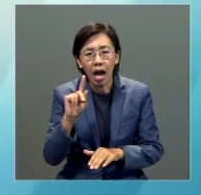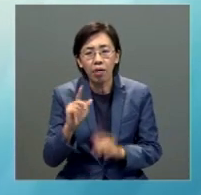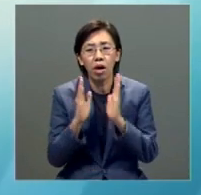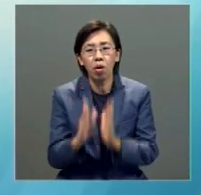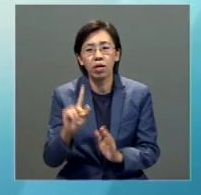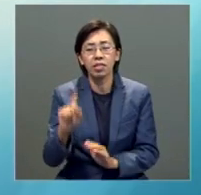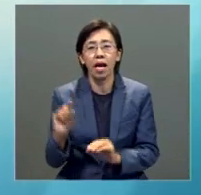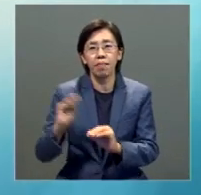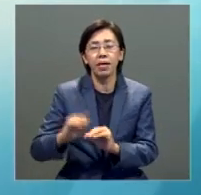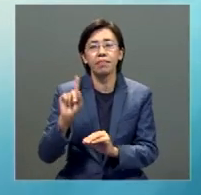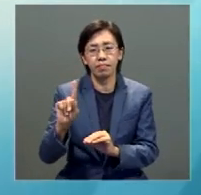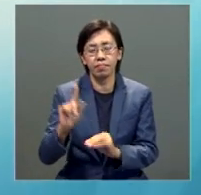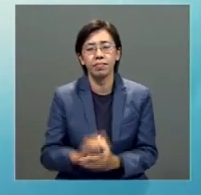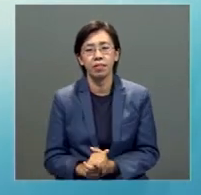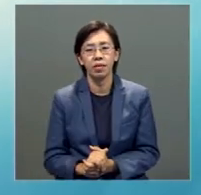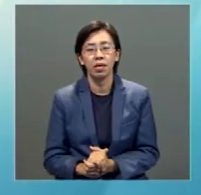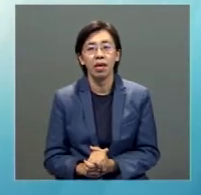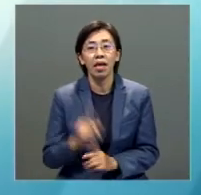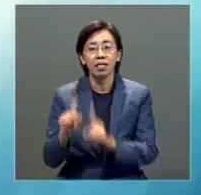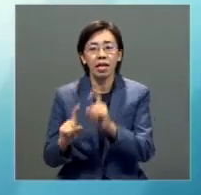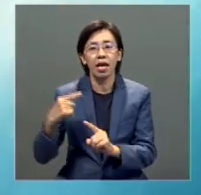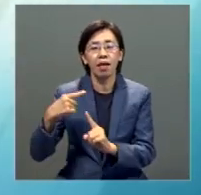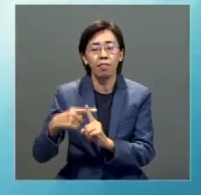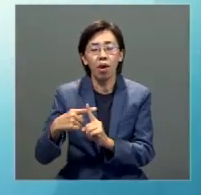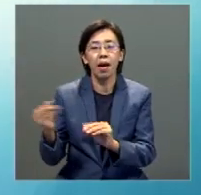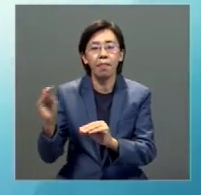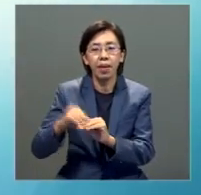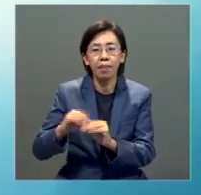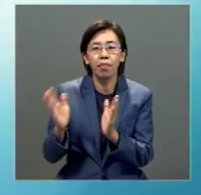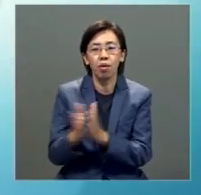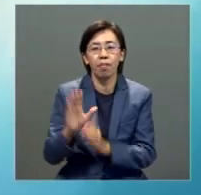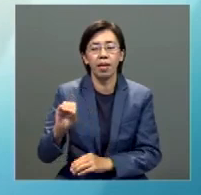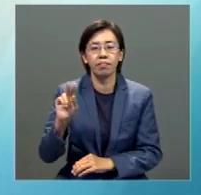รายนี้ก็ก็อยู่ในรายที่ได้กักกันตัวอยู่สองคนด้วยนะครับเดี๋ยวบอกในรายละเอียดแต่ว่าในกรณีที่เกิดขึ้นมันยังแสดงถึงความรุนแรงของโรคนี้อยู่คือวันนี้มีรายงานเพิ่มผู้เสียชีวิตอีก1รายรวมเป็น 50 2